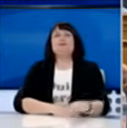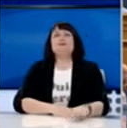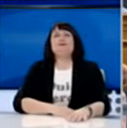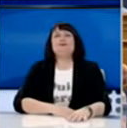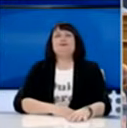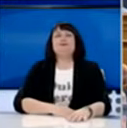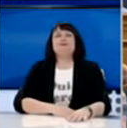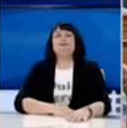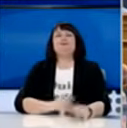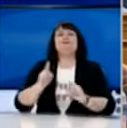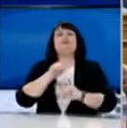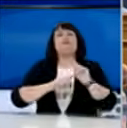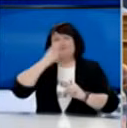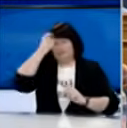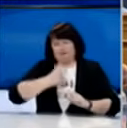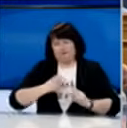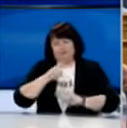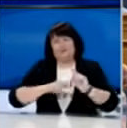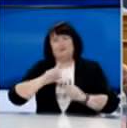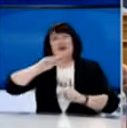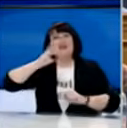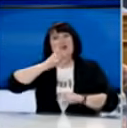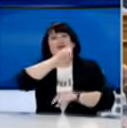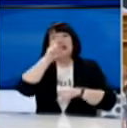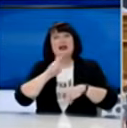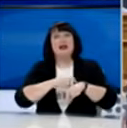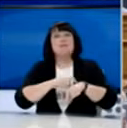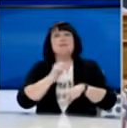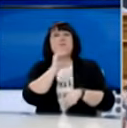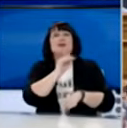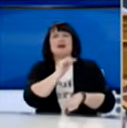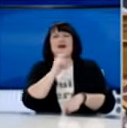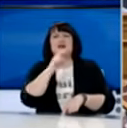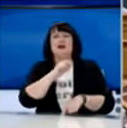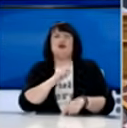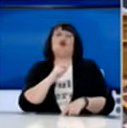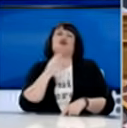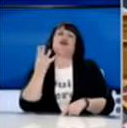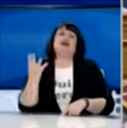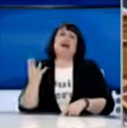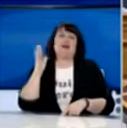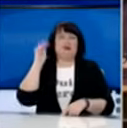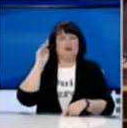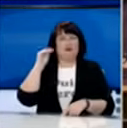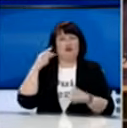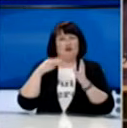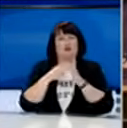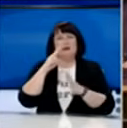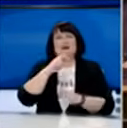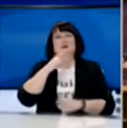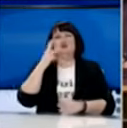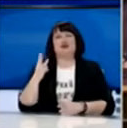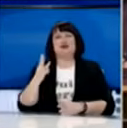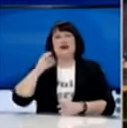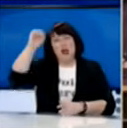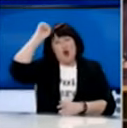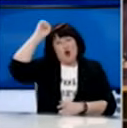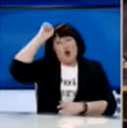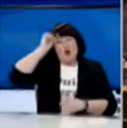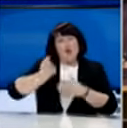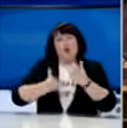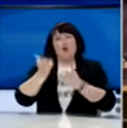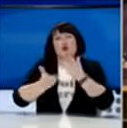Είμαι εκείνη που σας κατέθεσα δεύτερη επίκαιρη ερώτηση στις 24 Σεπτέμβρη του 2023, η πυρκαγιά στη Ρόδο και η